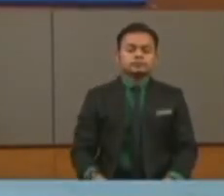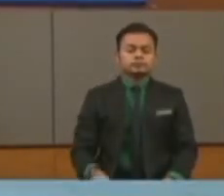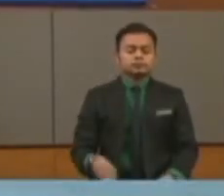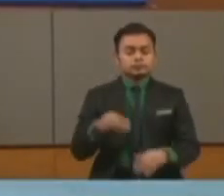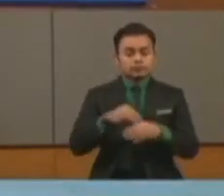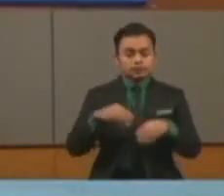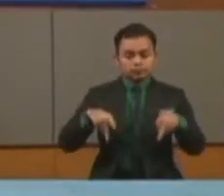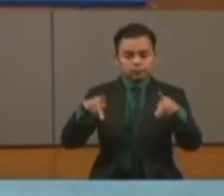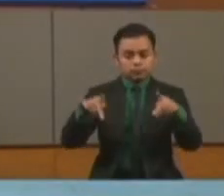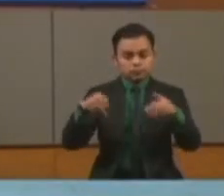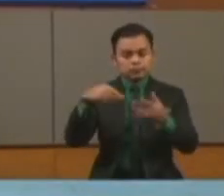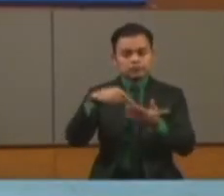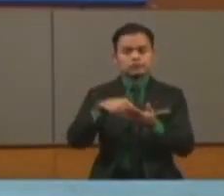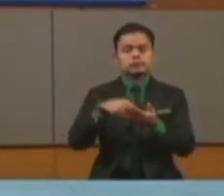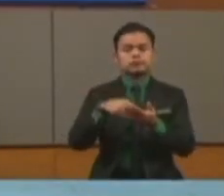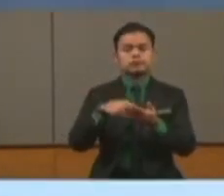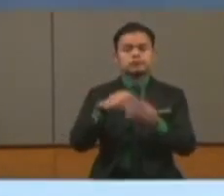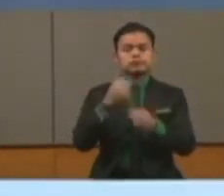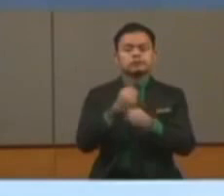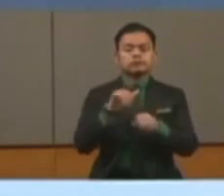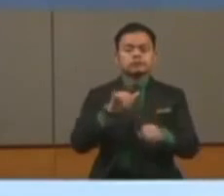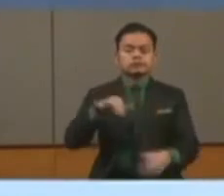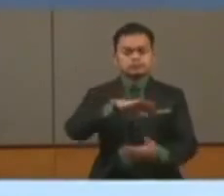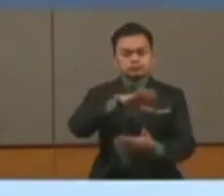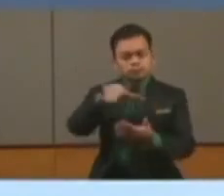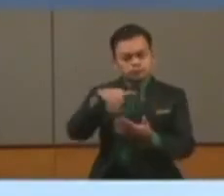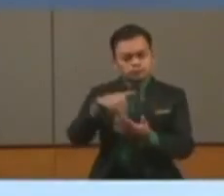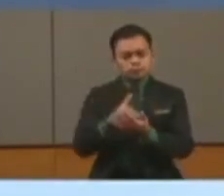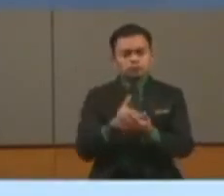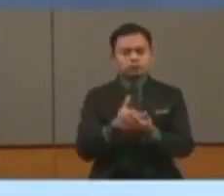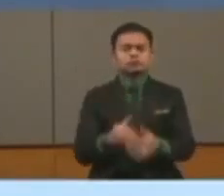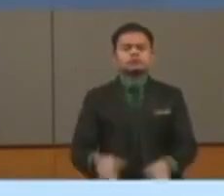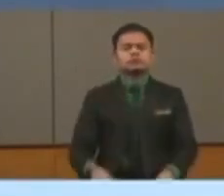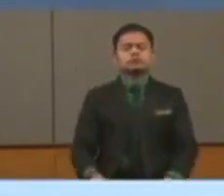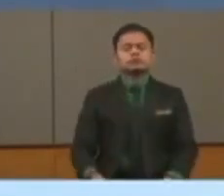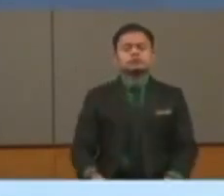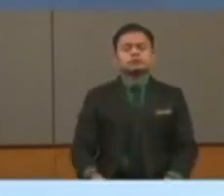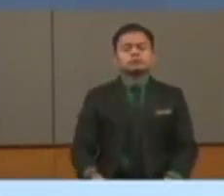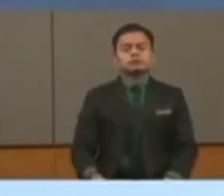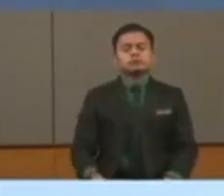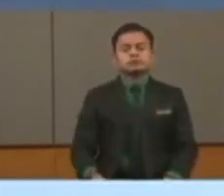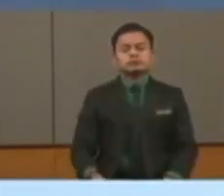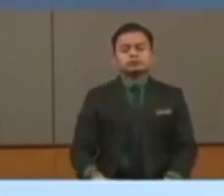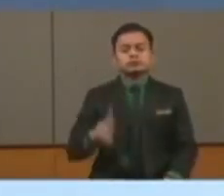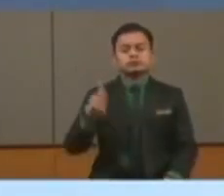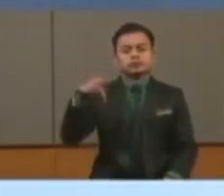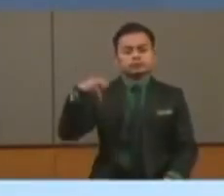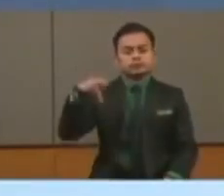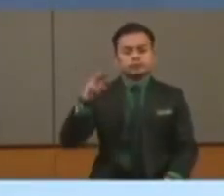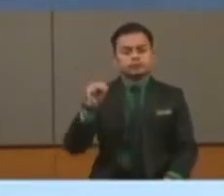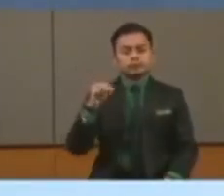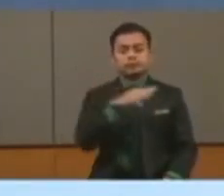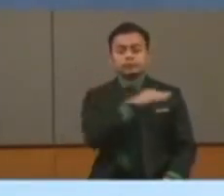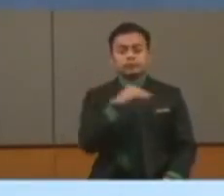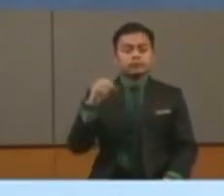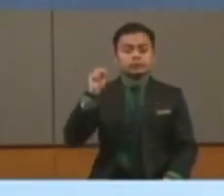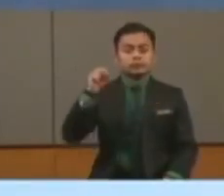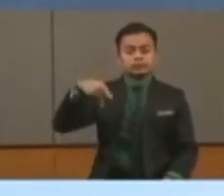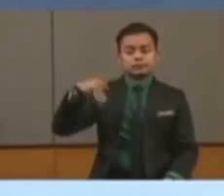memerlukan kerjasama semua pihak dan Alhamdulillah kita akan bekerjasama rapat dengan SPP bagi memastikan